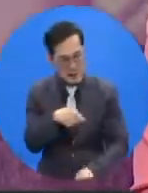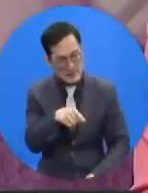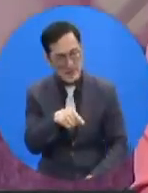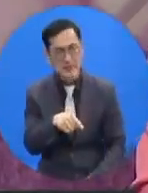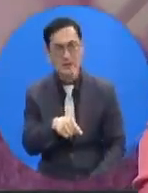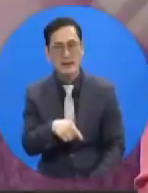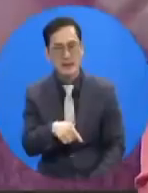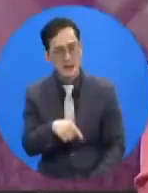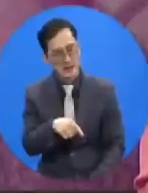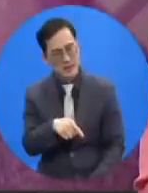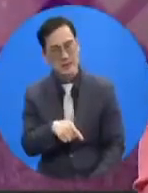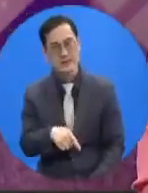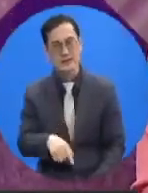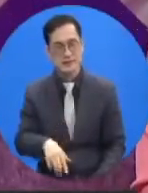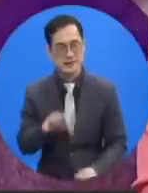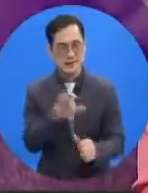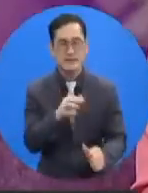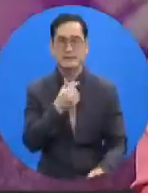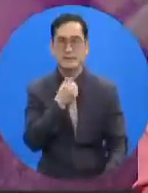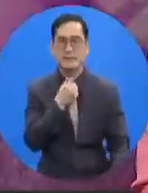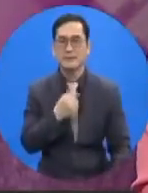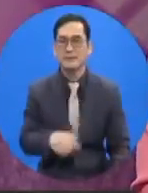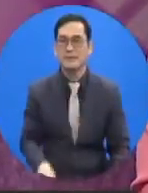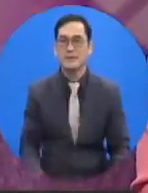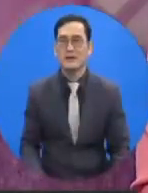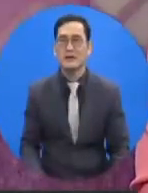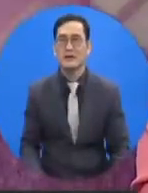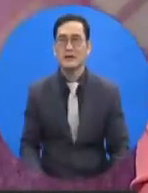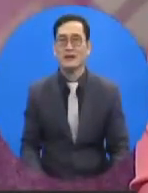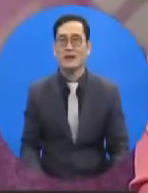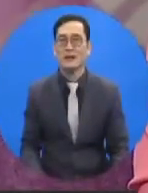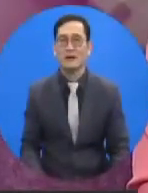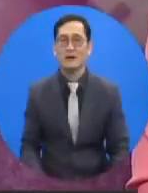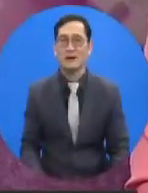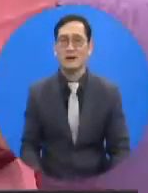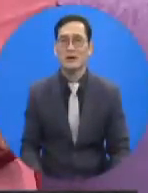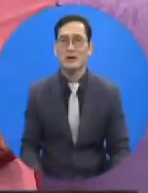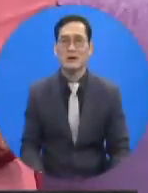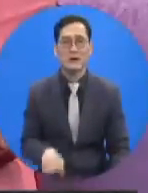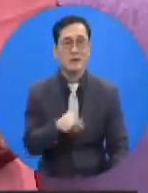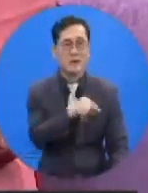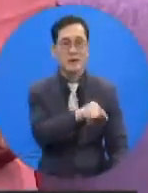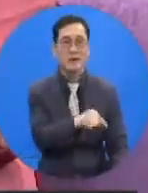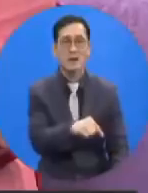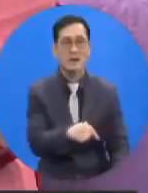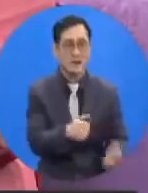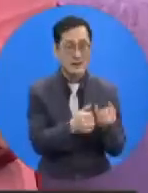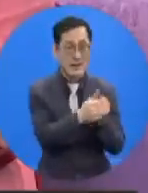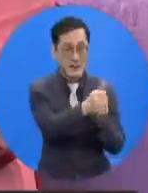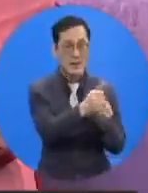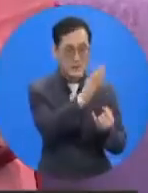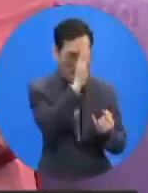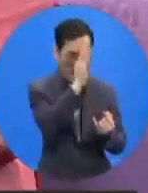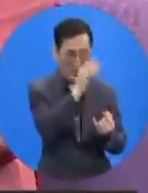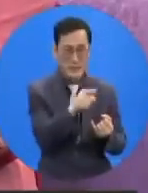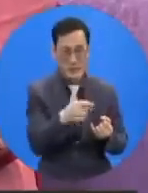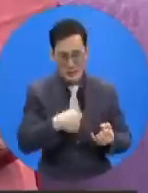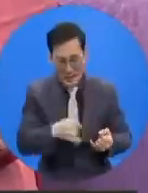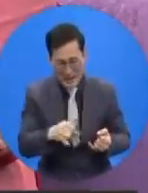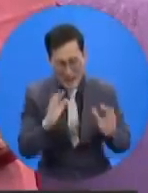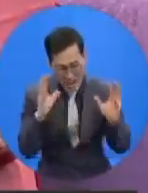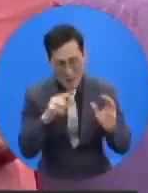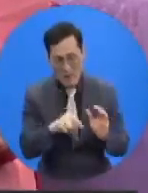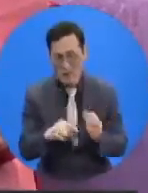이 남편이 폐암투병하고 애들은 아직 어리고 한창 학원 공부도 시켜야 되는데 수입이 끊어지니까 아내